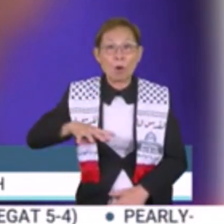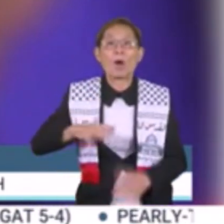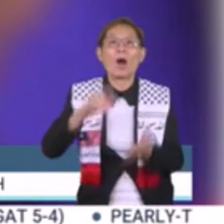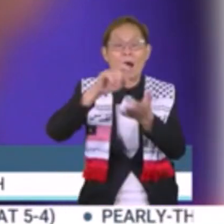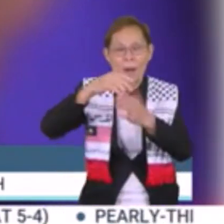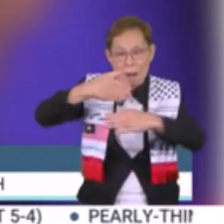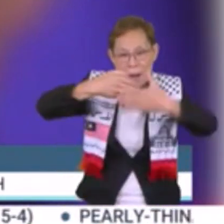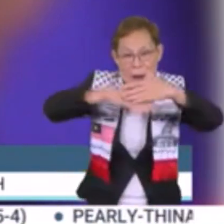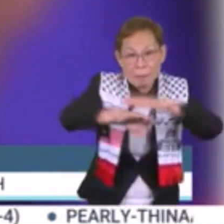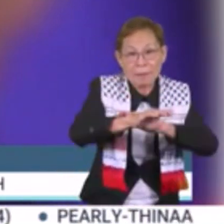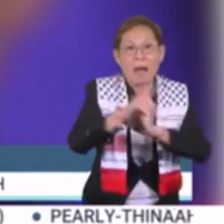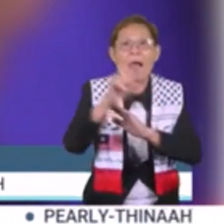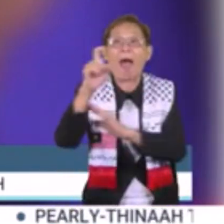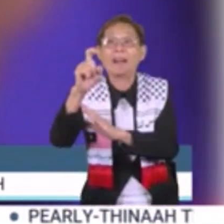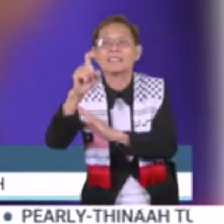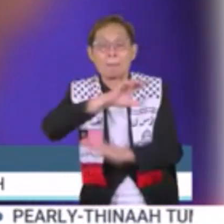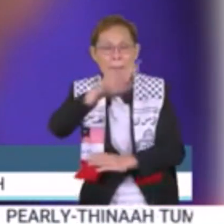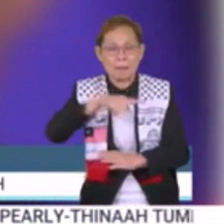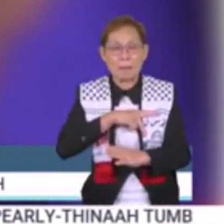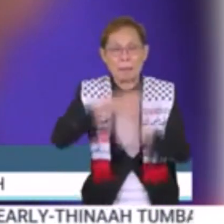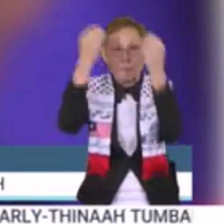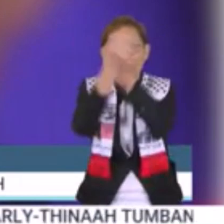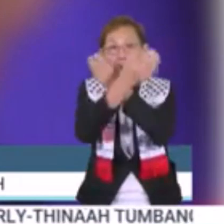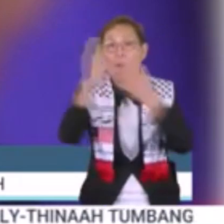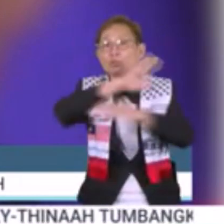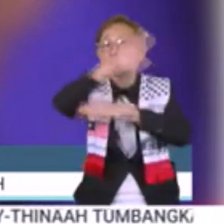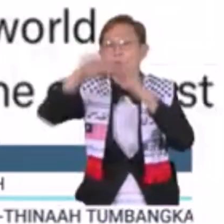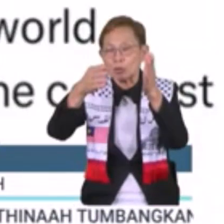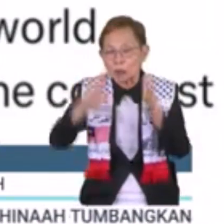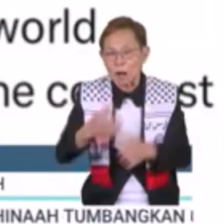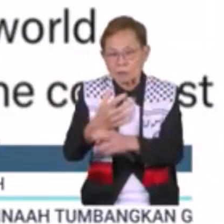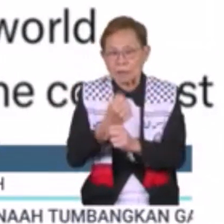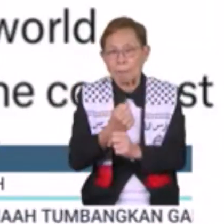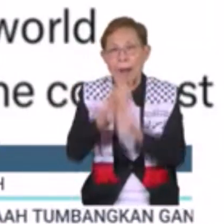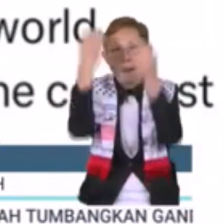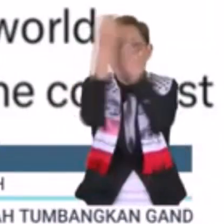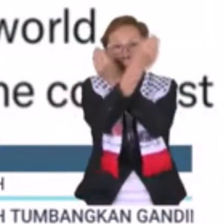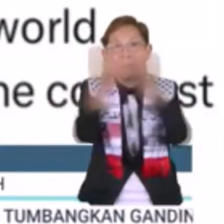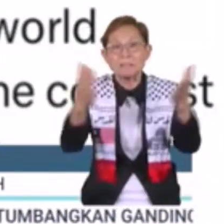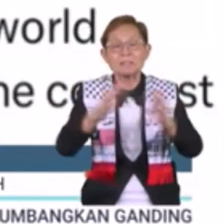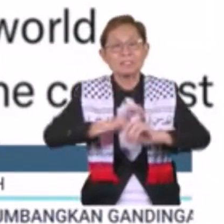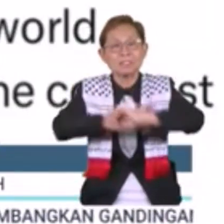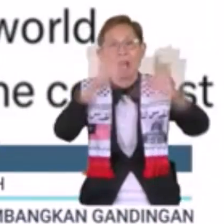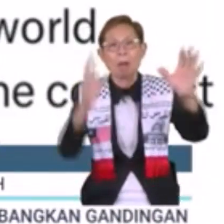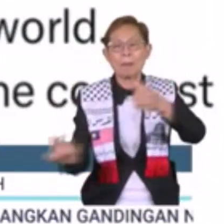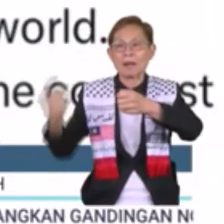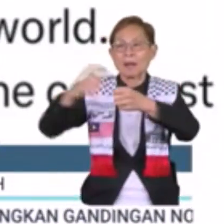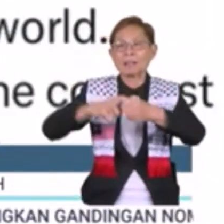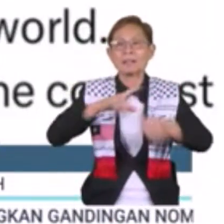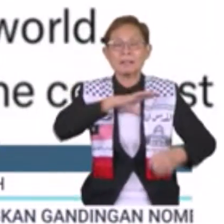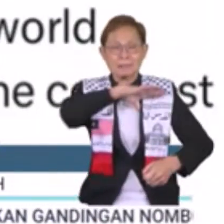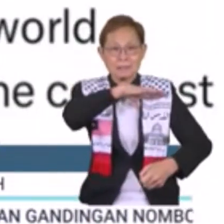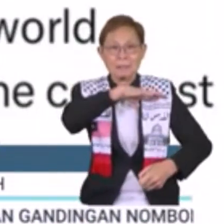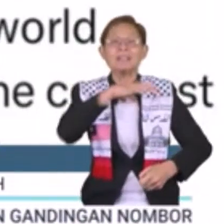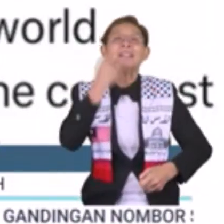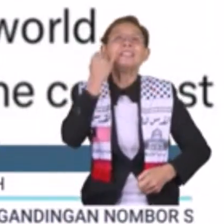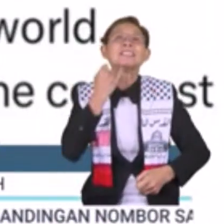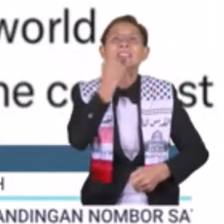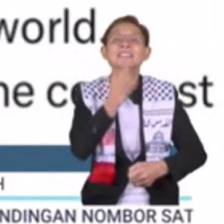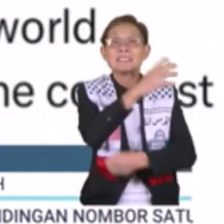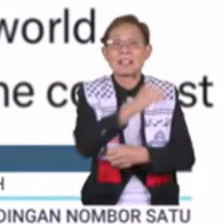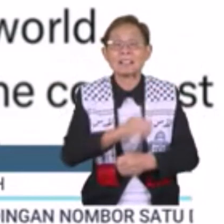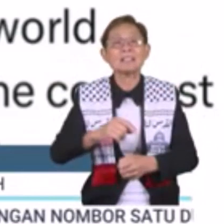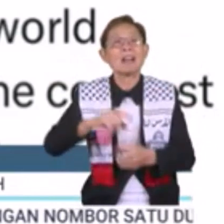menerusi hantaran di aplikasi X miliknya memaklumkan semua pihak mendapat mesej jelas berkenaan isu tersebut Dan menganggap